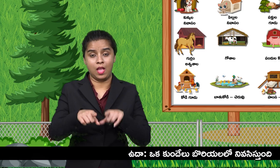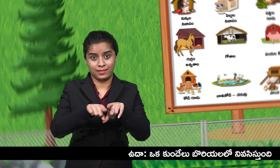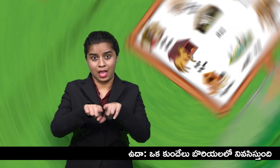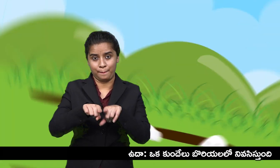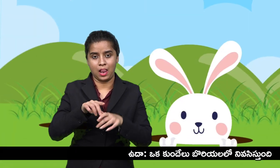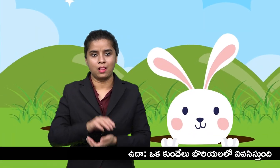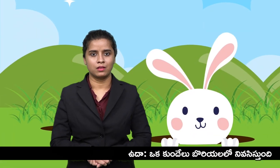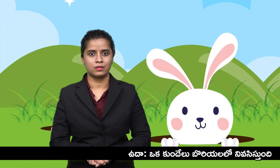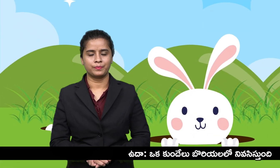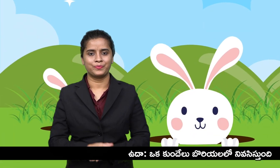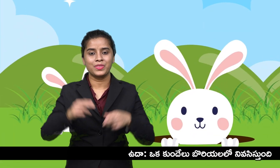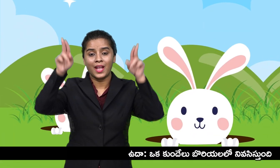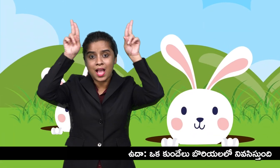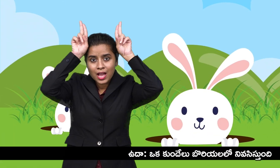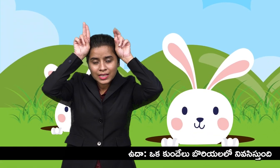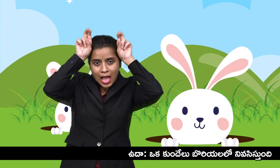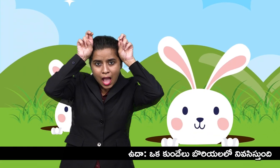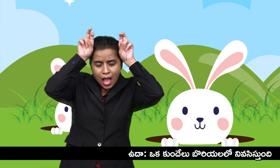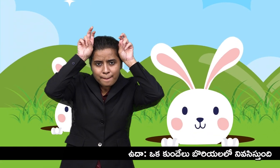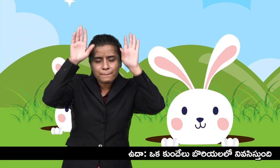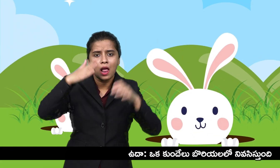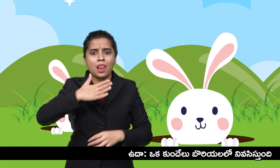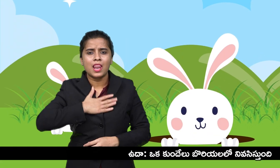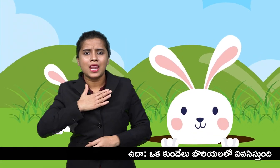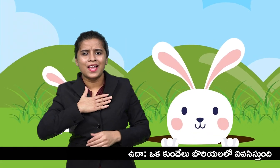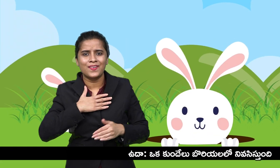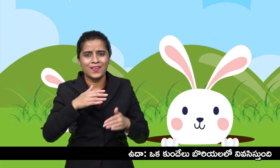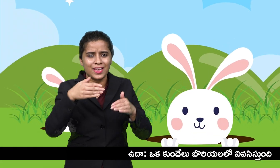ఉదాహరణకు ఒక కుందేలు బొరియలలో నివసిస్తుంది.